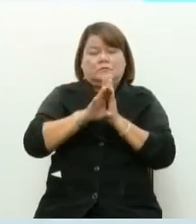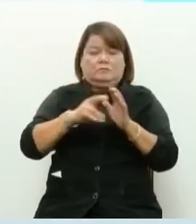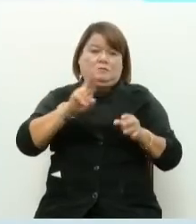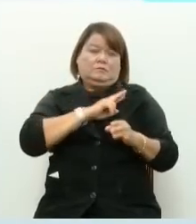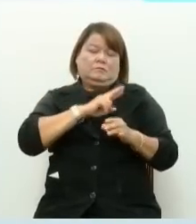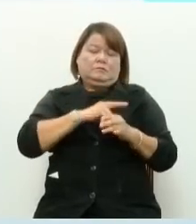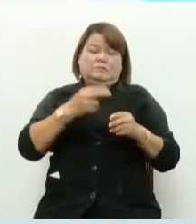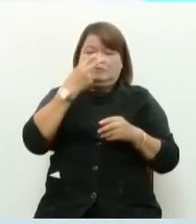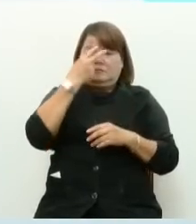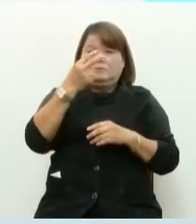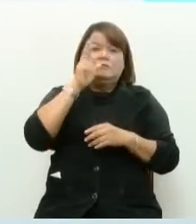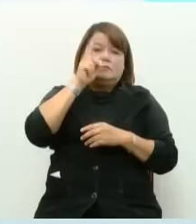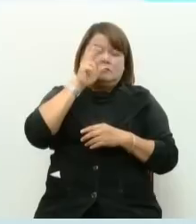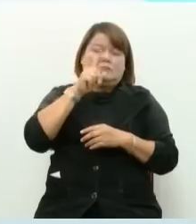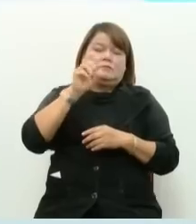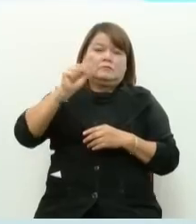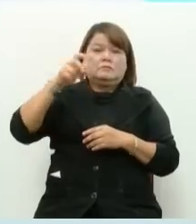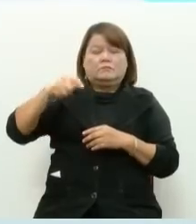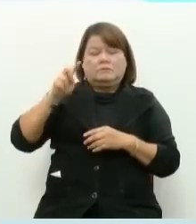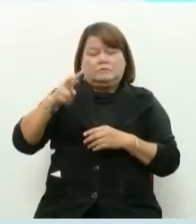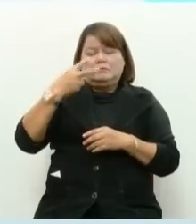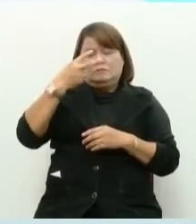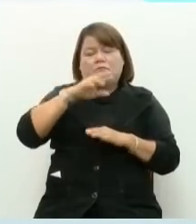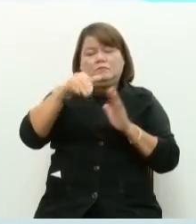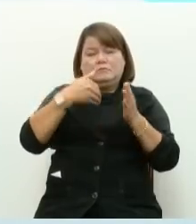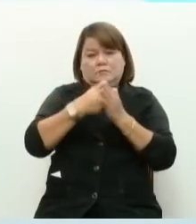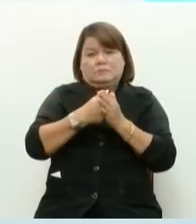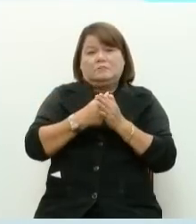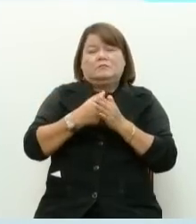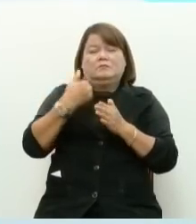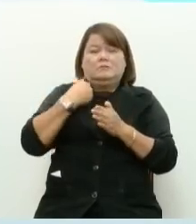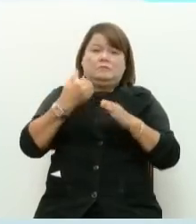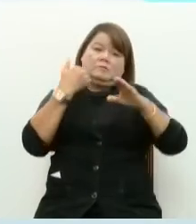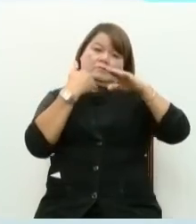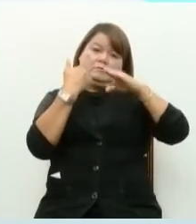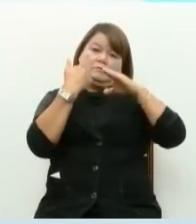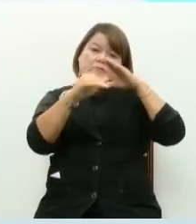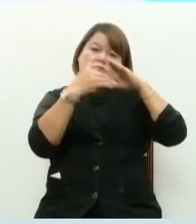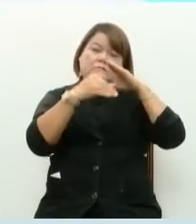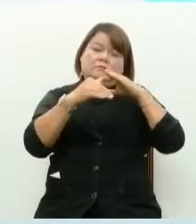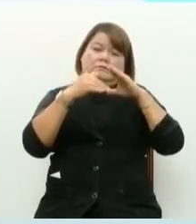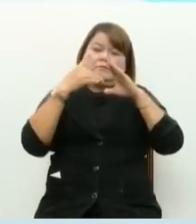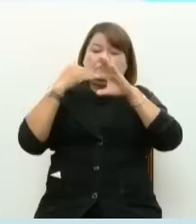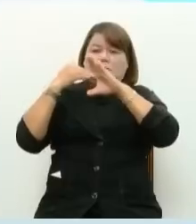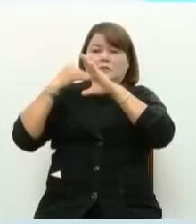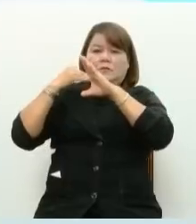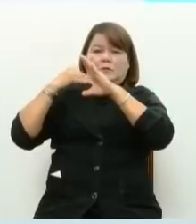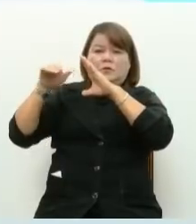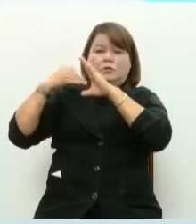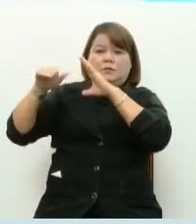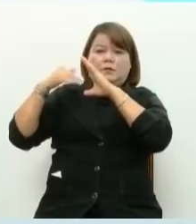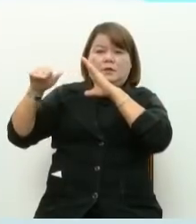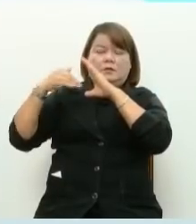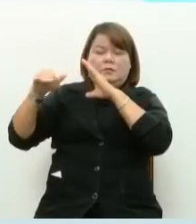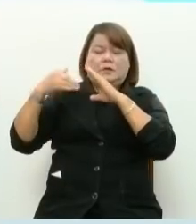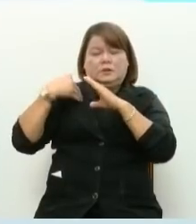ปทในทุกช่องทางเลยค่ะแล้วก็ส่งมานะคะที่ใต้โพสต์ ใน Facebook ของเรานะคะพร้อมกับแคป